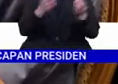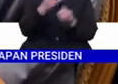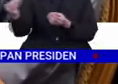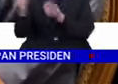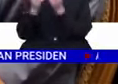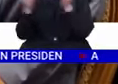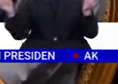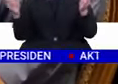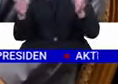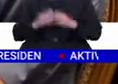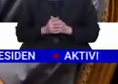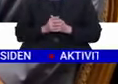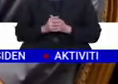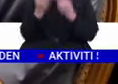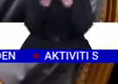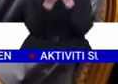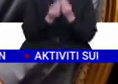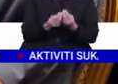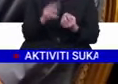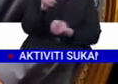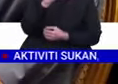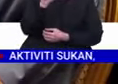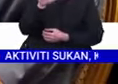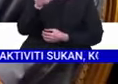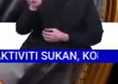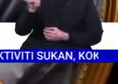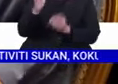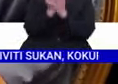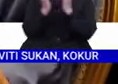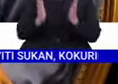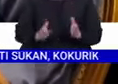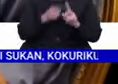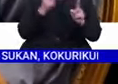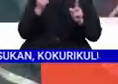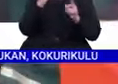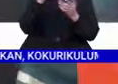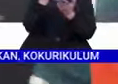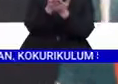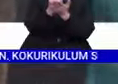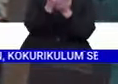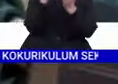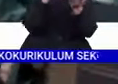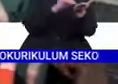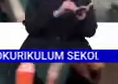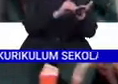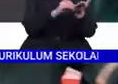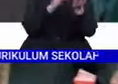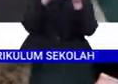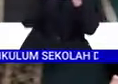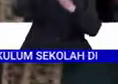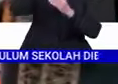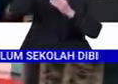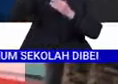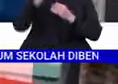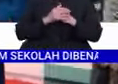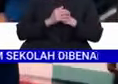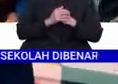masing-masing daripada jumlah itu 234 pelajar merupakan graduan Doktor falsafah dan sarjana